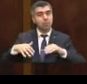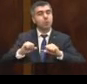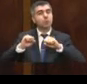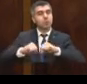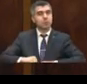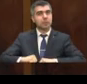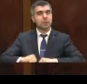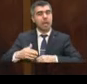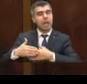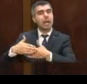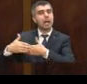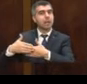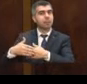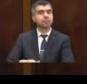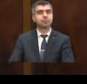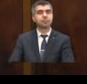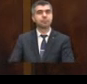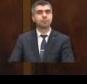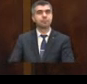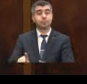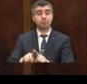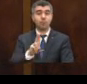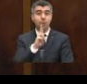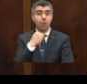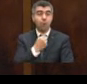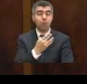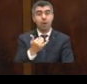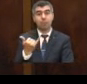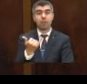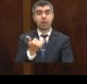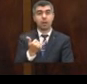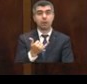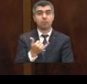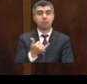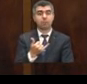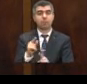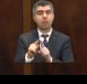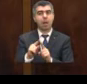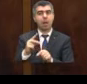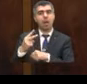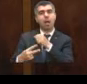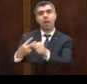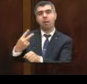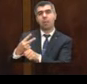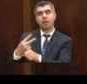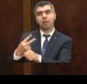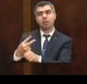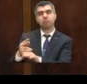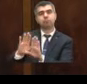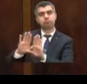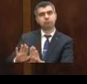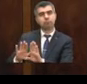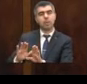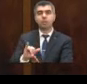شاء الله في أقرب الأجل، ولكن على الحكومة أن تقوم بأدوارها. علاش غادي نستناو عامين ولا ثلاث سنين؟ علاش؟ لأن ربما